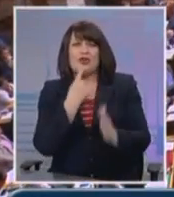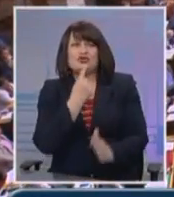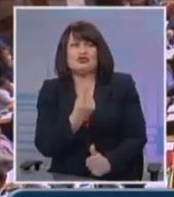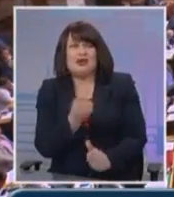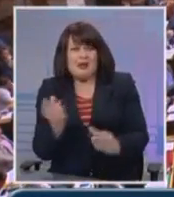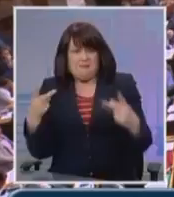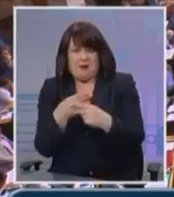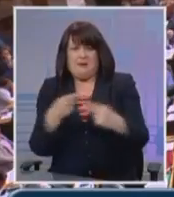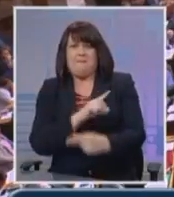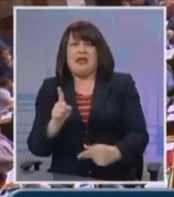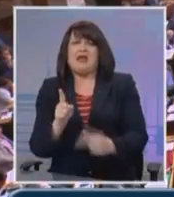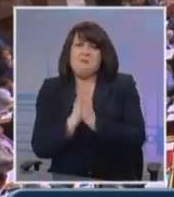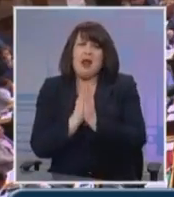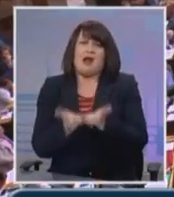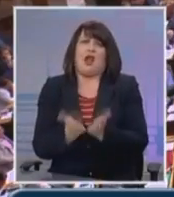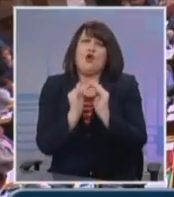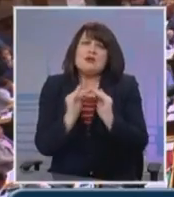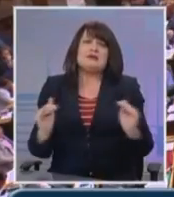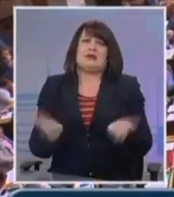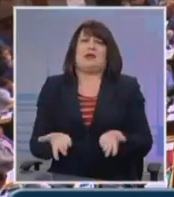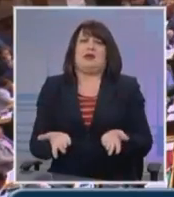παρεμβαίνετε. Τέτοια πλεονάσματα...